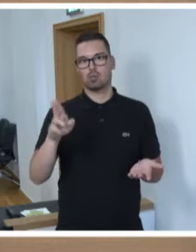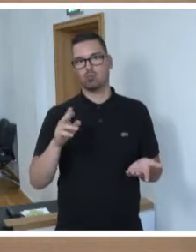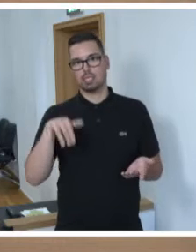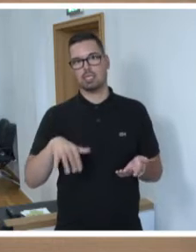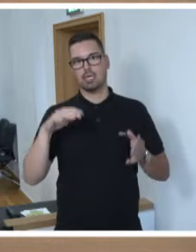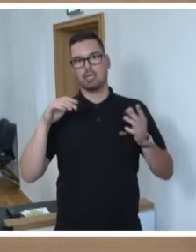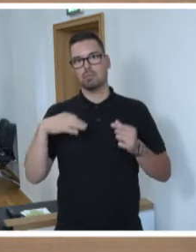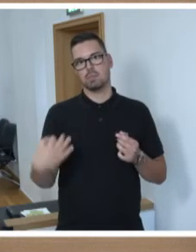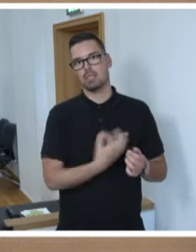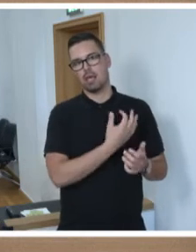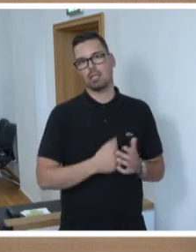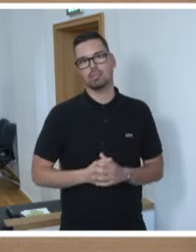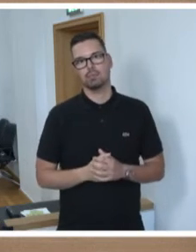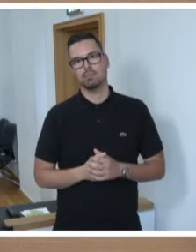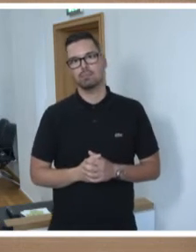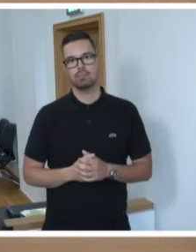Saarland.